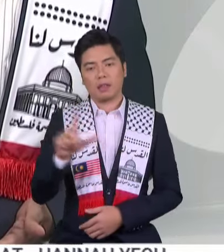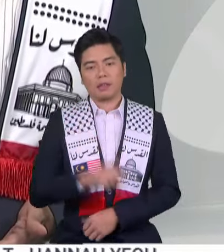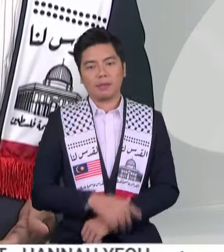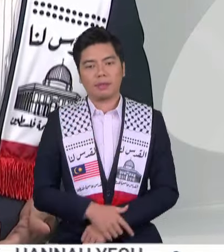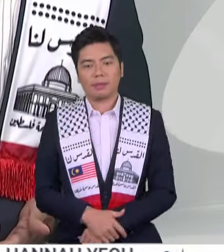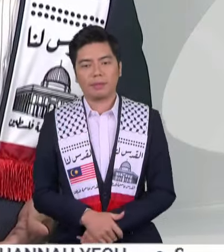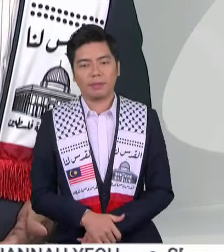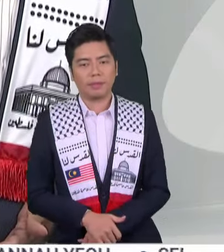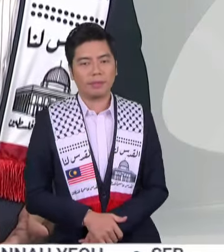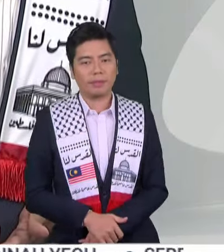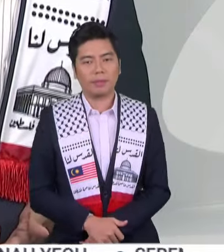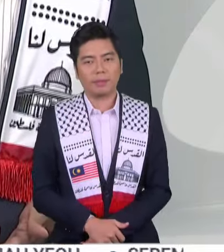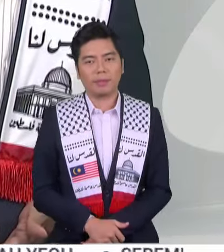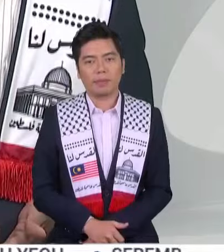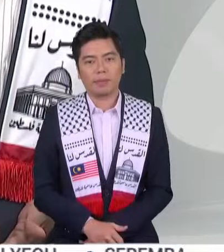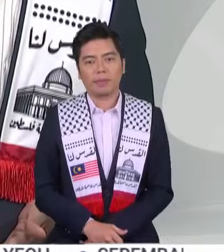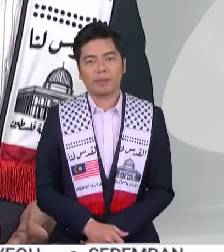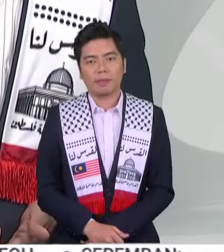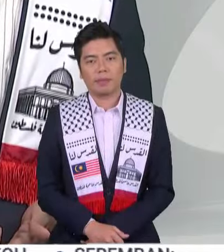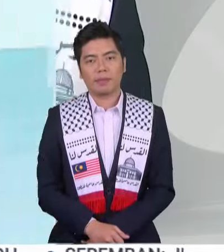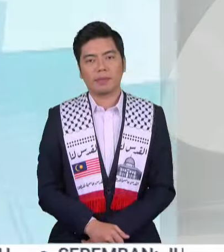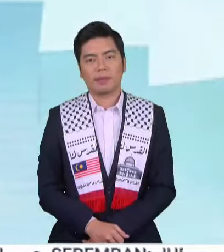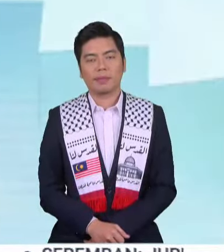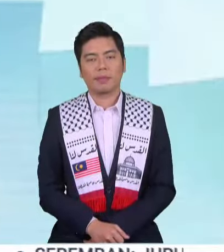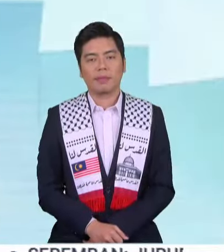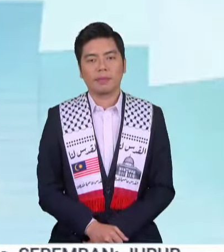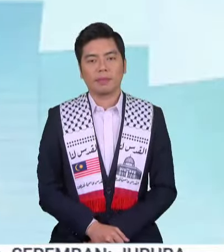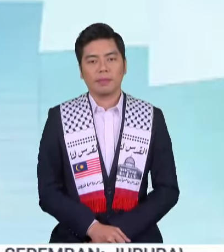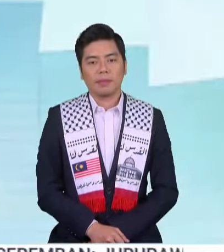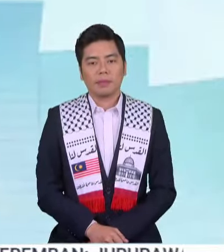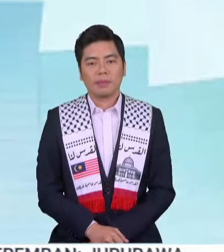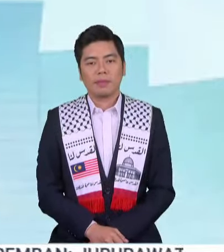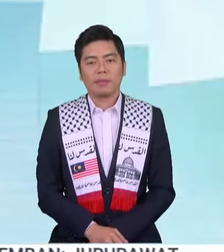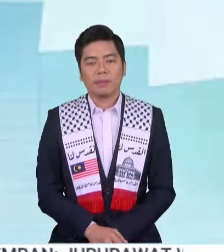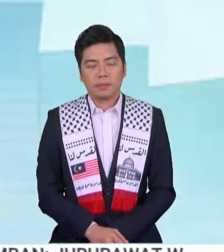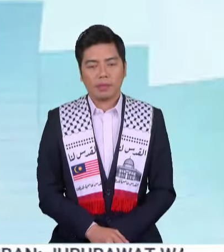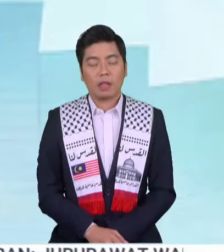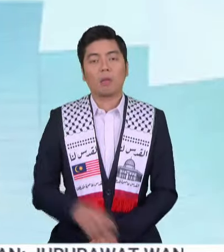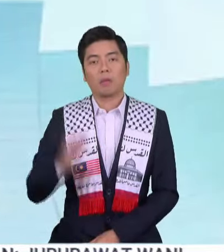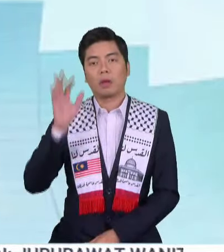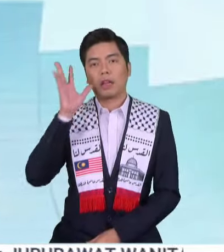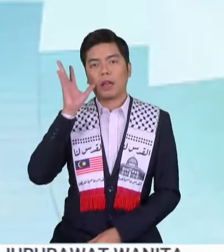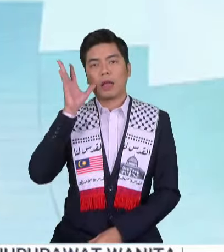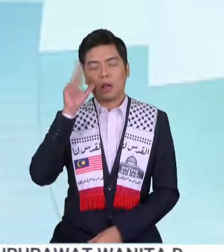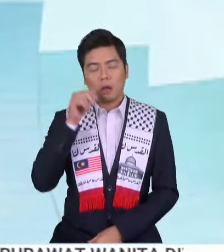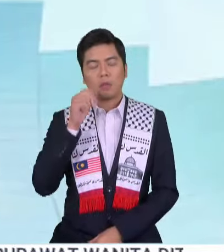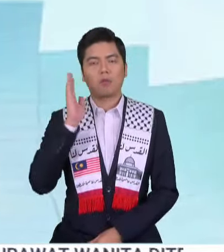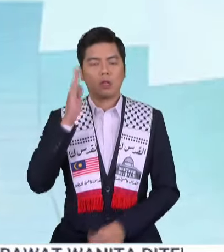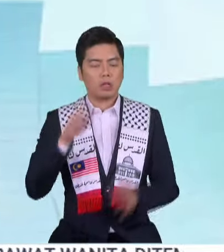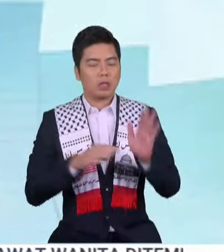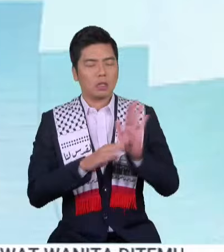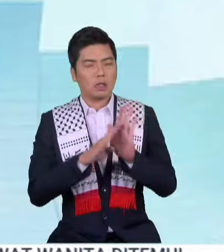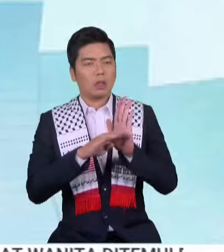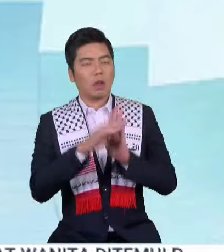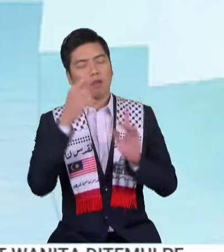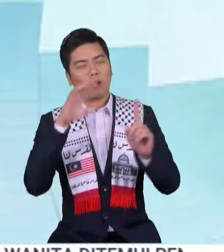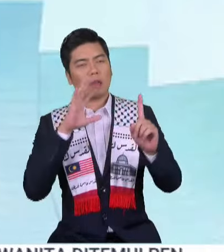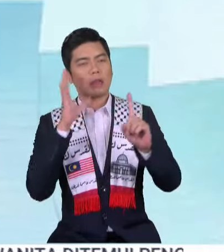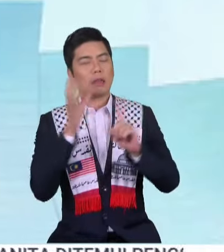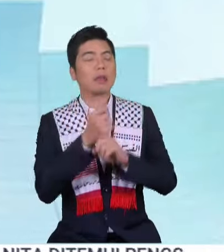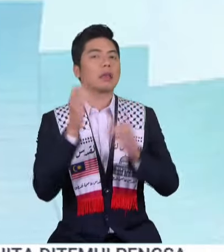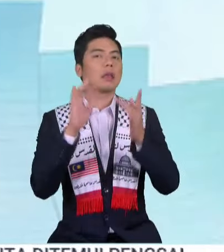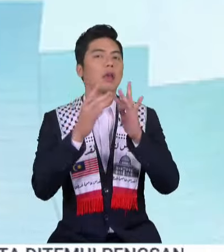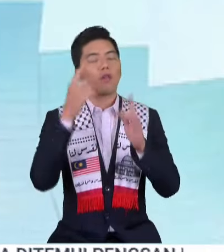berita wilayah. Baik, terima kasih Erwin. Melaka akan terus mempertingkat kadar capaian internet